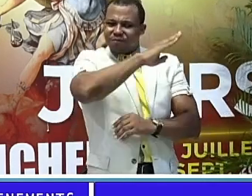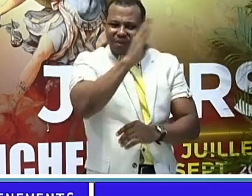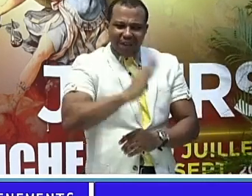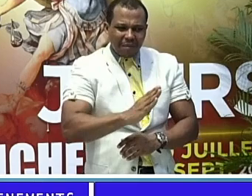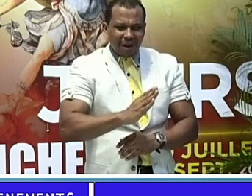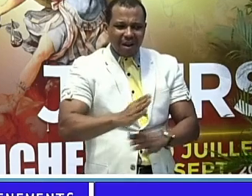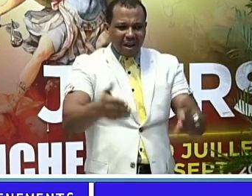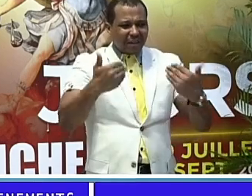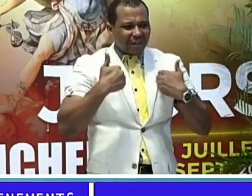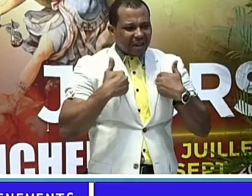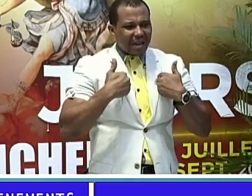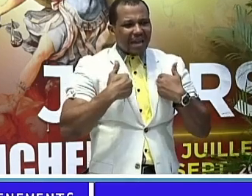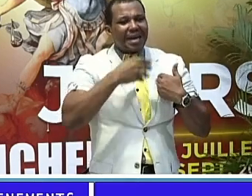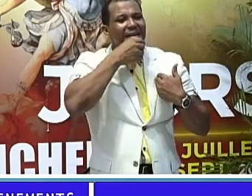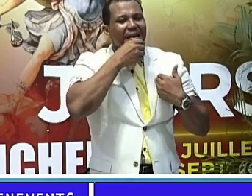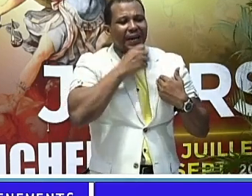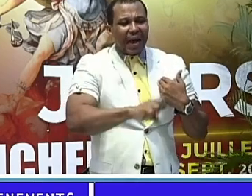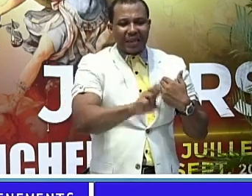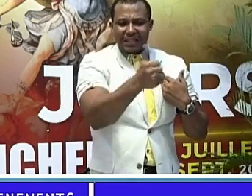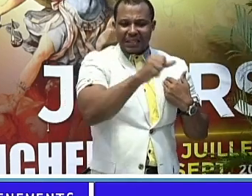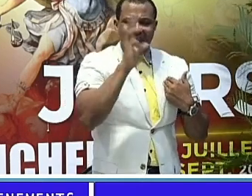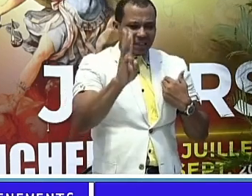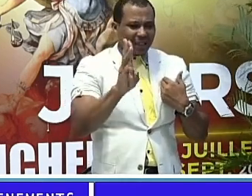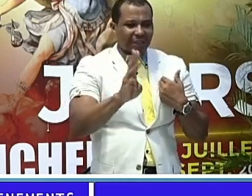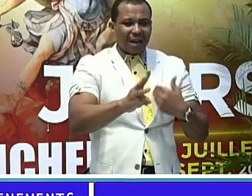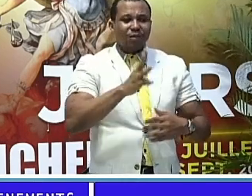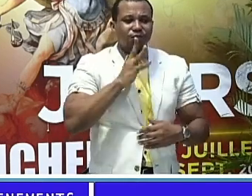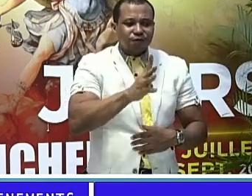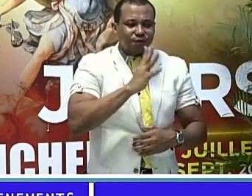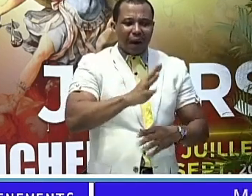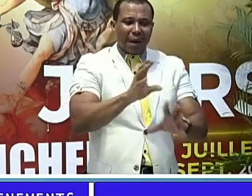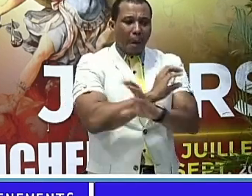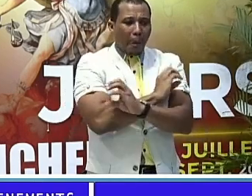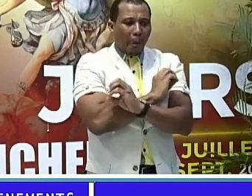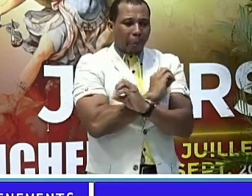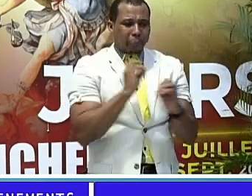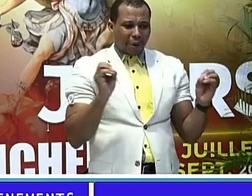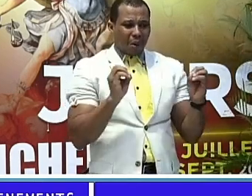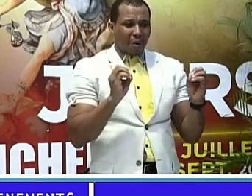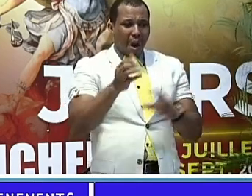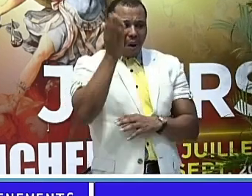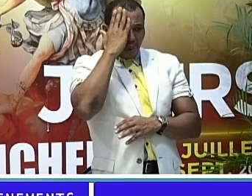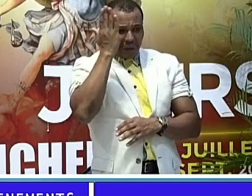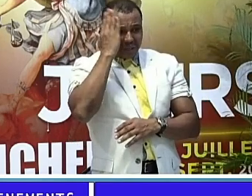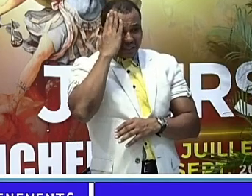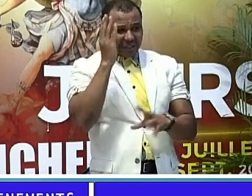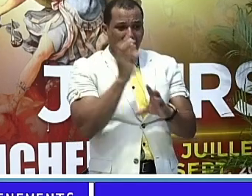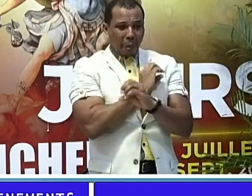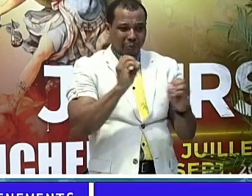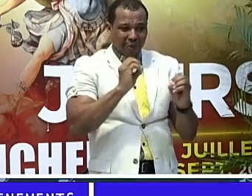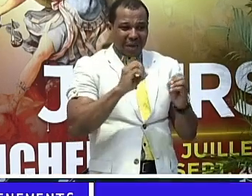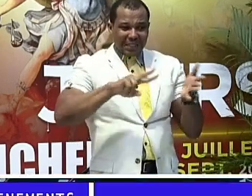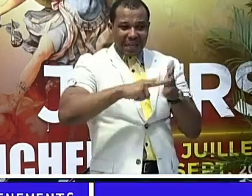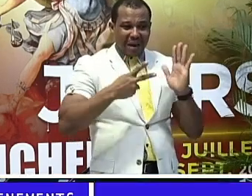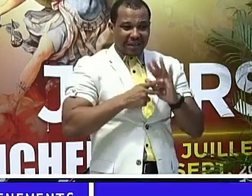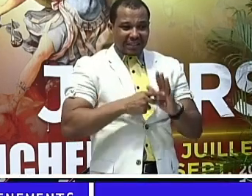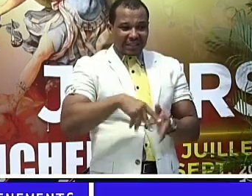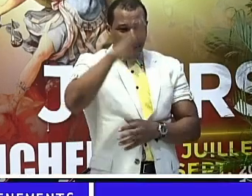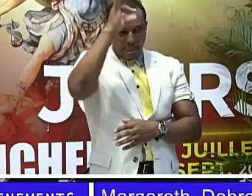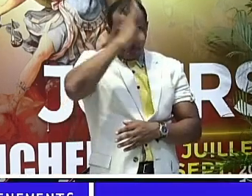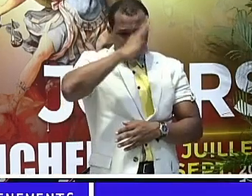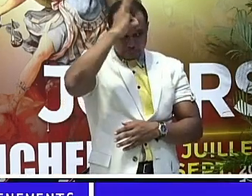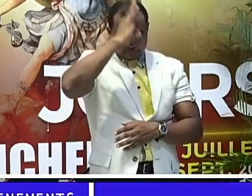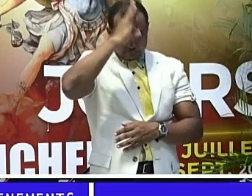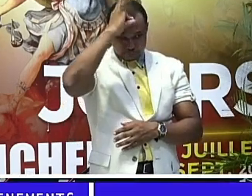ans, li pas jamais parlé, li pas jamais gen aucune connaissance du tout. Des fois ti moun sa yo lè ou fait comme ça